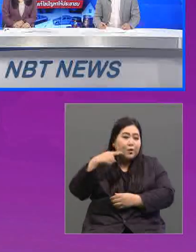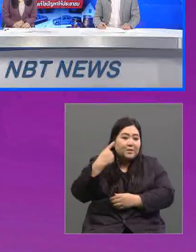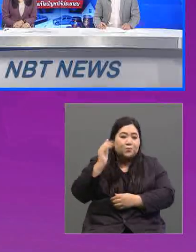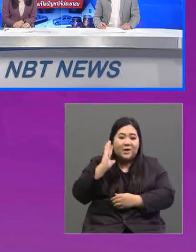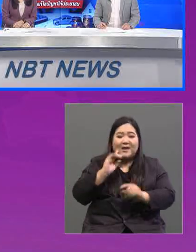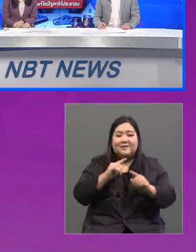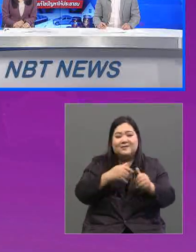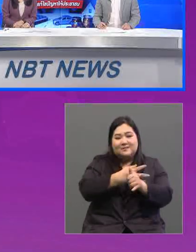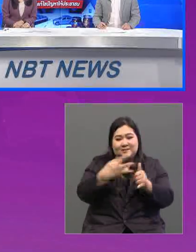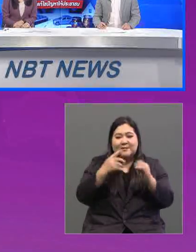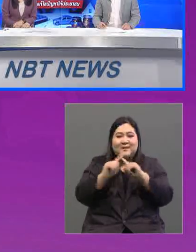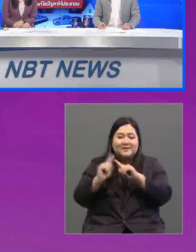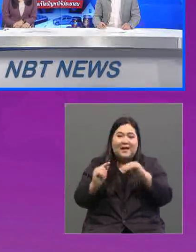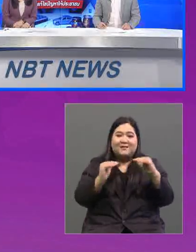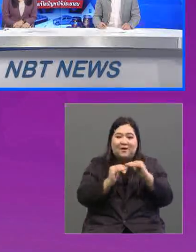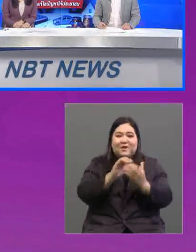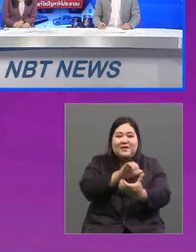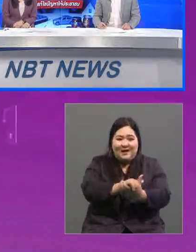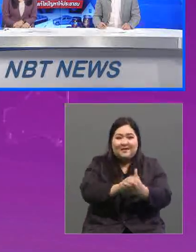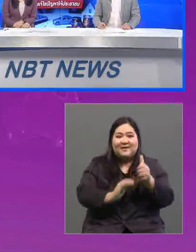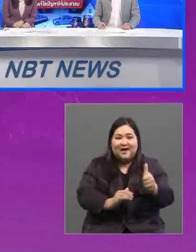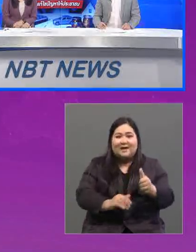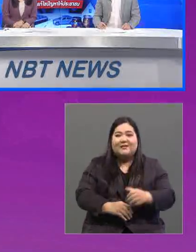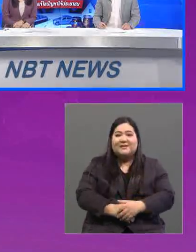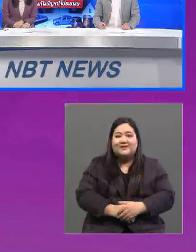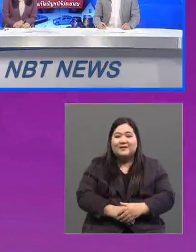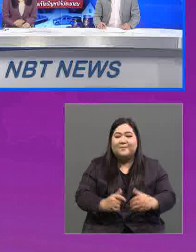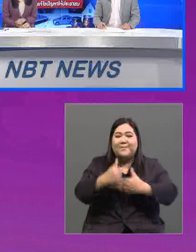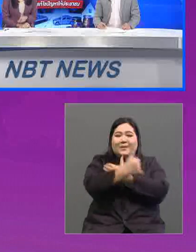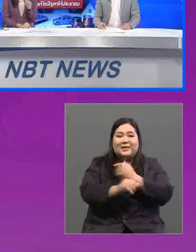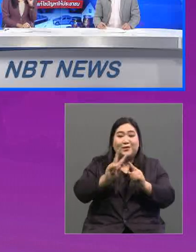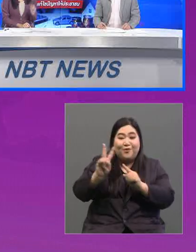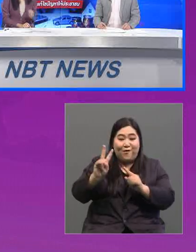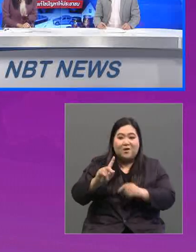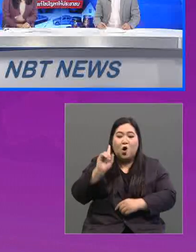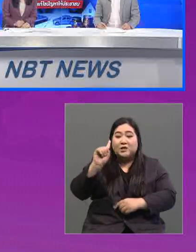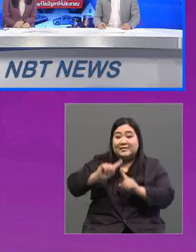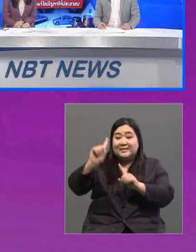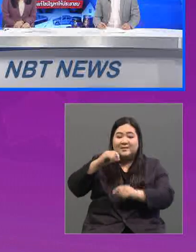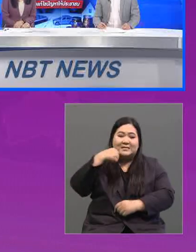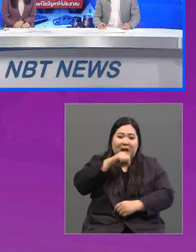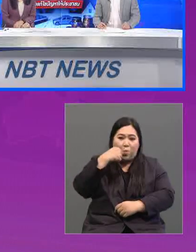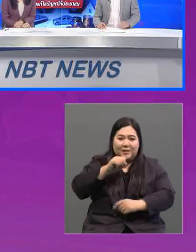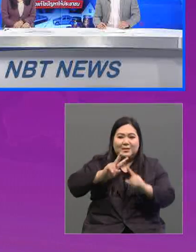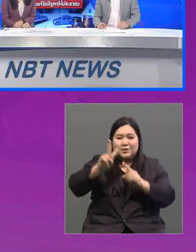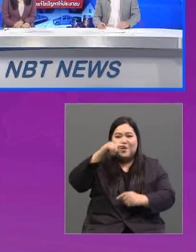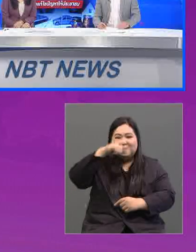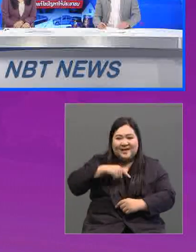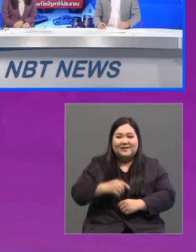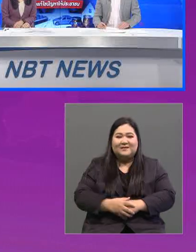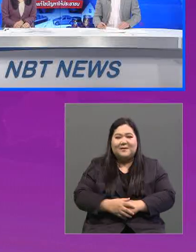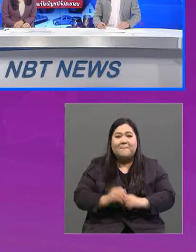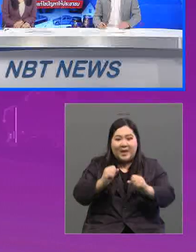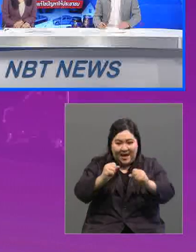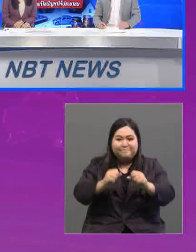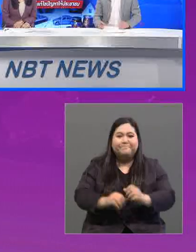แต่งงานกันได้อย่างถูกต้องตามกฎหมายด้วยแล้วก็จะเป็นประเทศที่ 2ในเอเชียถัดจากในส่วนของไต้หวันด้วยนะคะซึ่งเมื่อวานนี้คุณผู้ชม